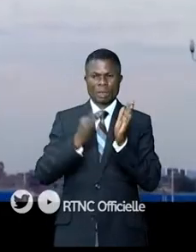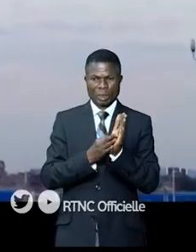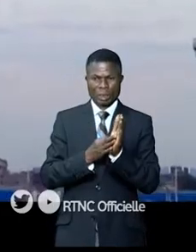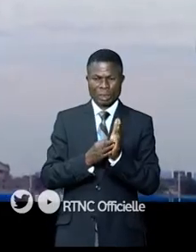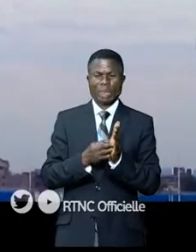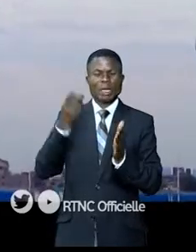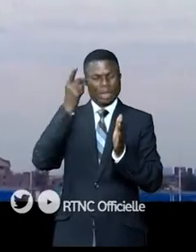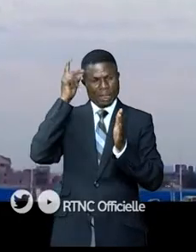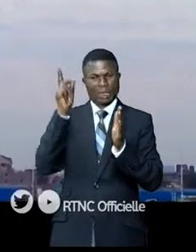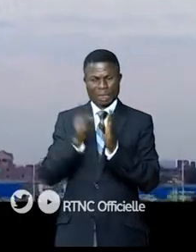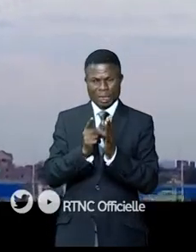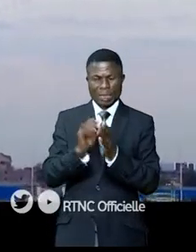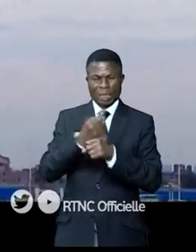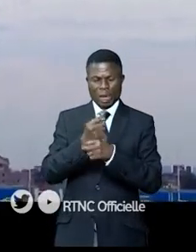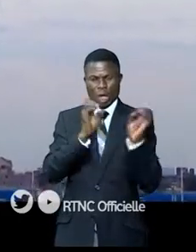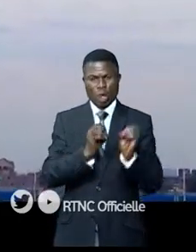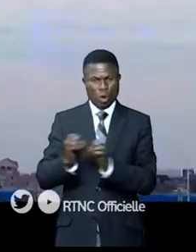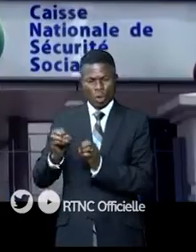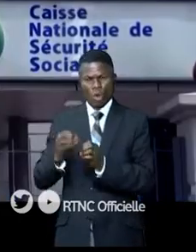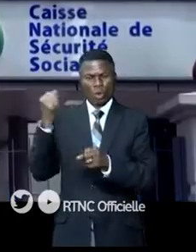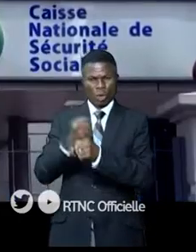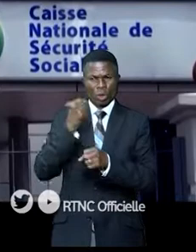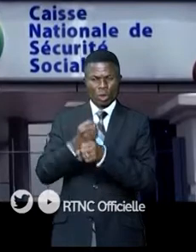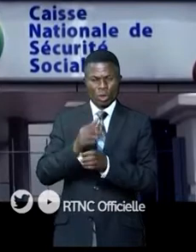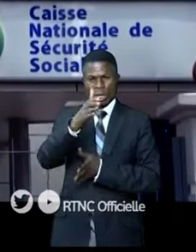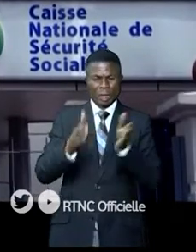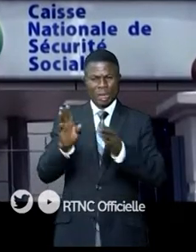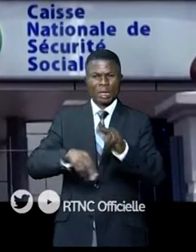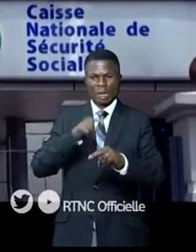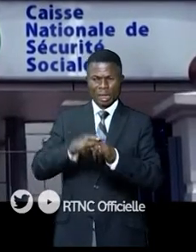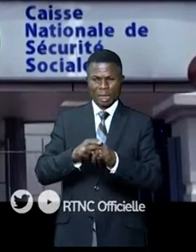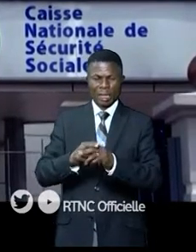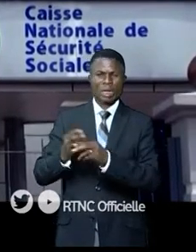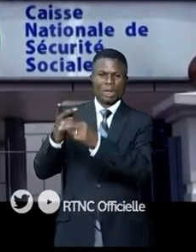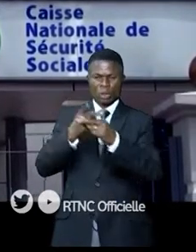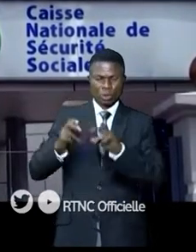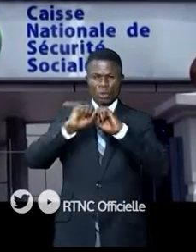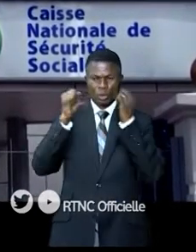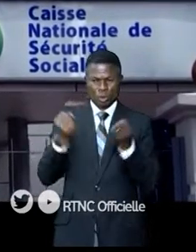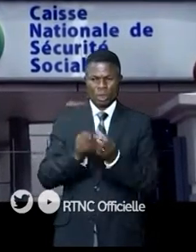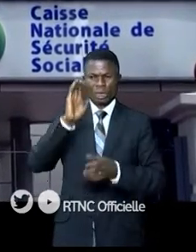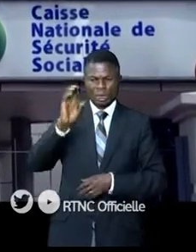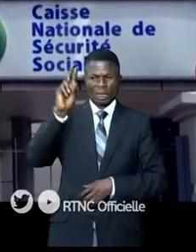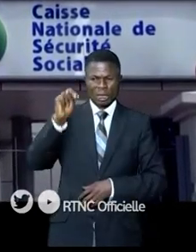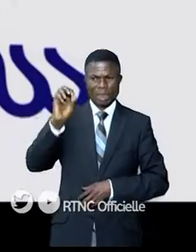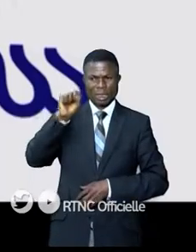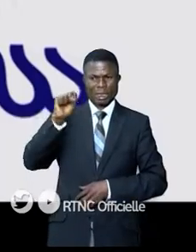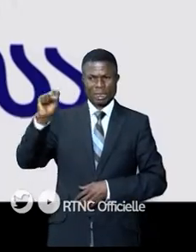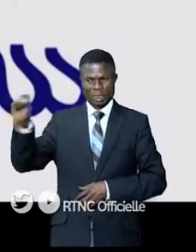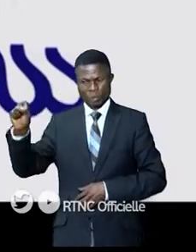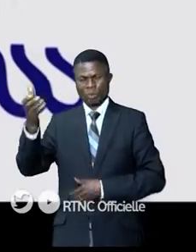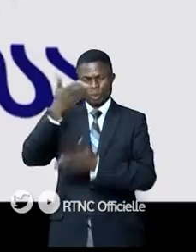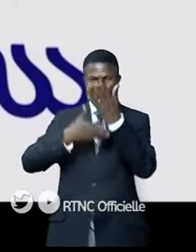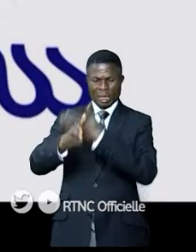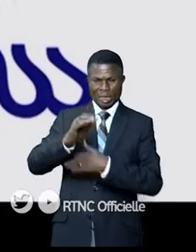décret portant création, organisation et fonctionnement de la Caisse nationale de sécurité sociale, CNSS, en remplacement de